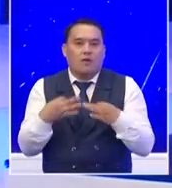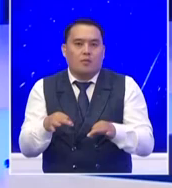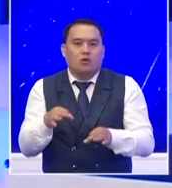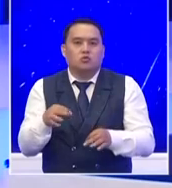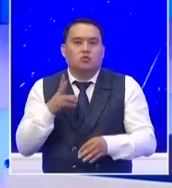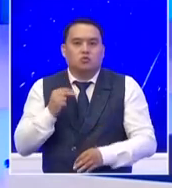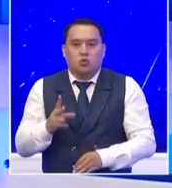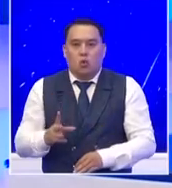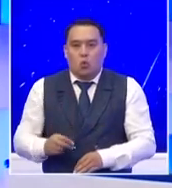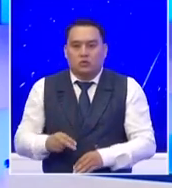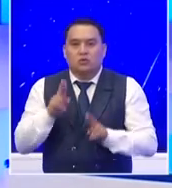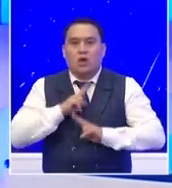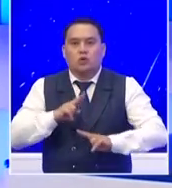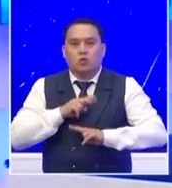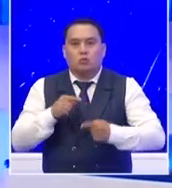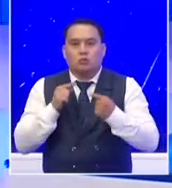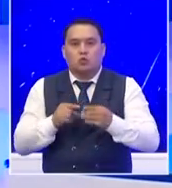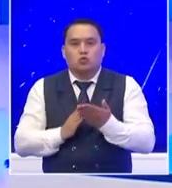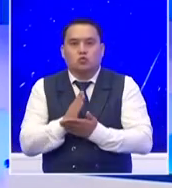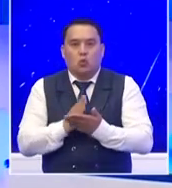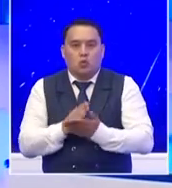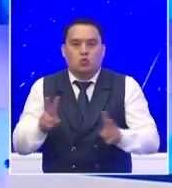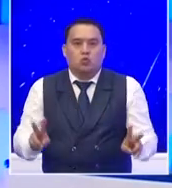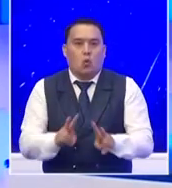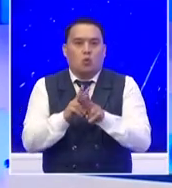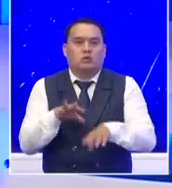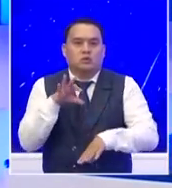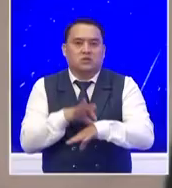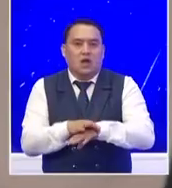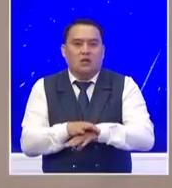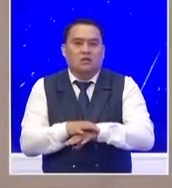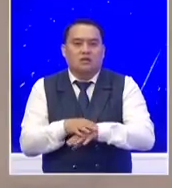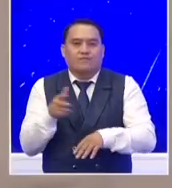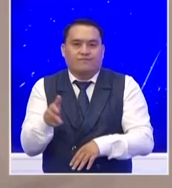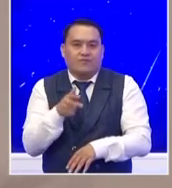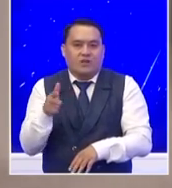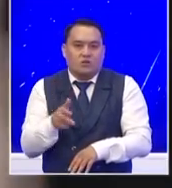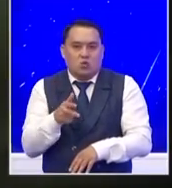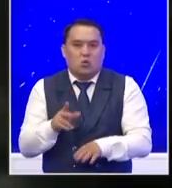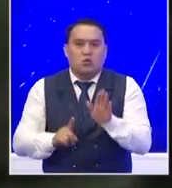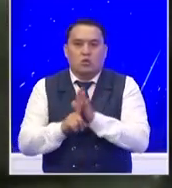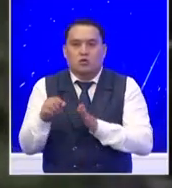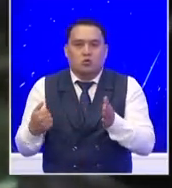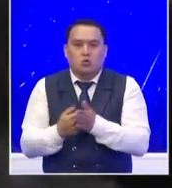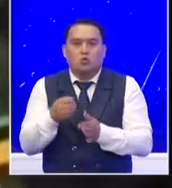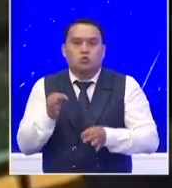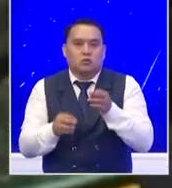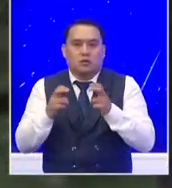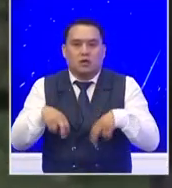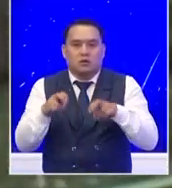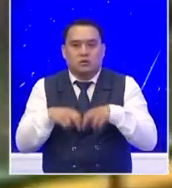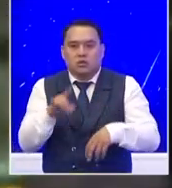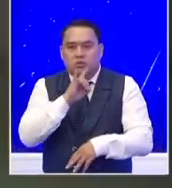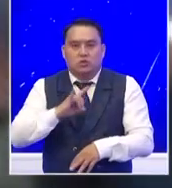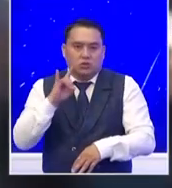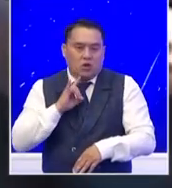осужденной дочери. Сотрудники антикоррупционной службы по Нур-Султану ее задержание сняли на видео. Начато досудебное расследование в отношении